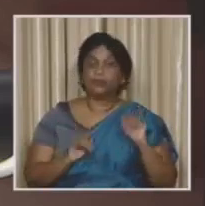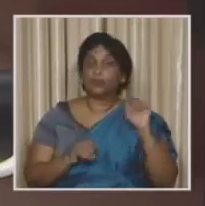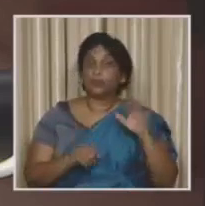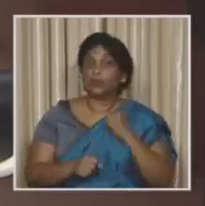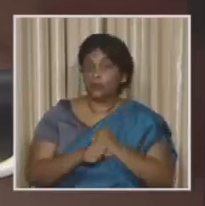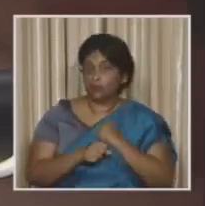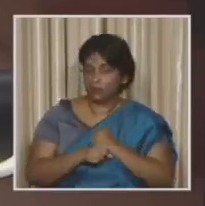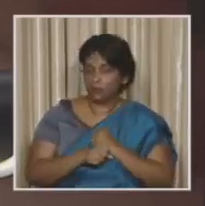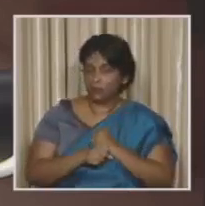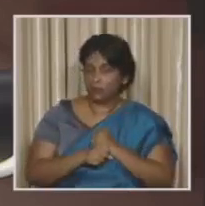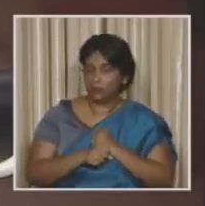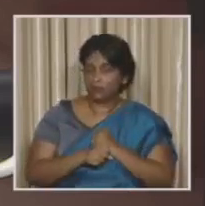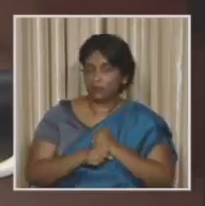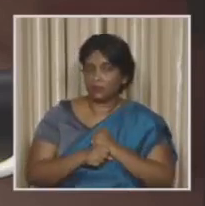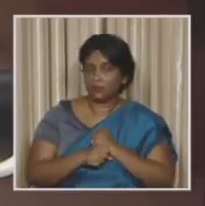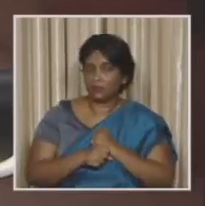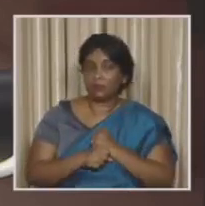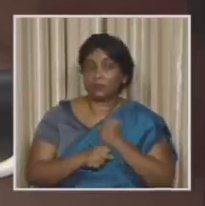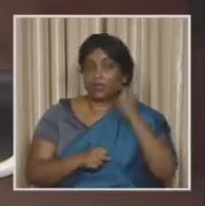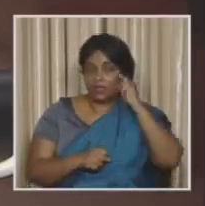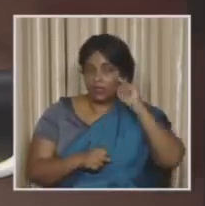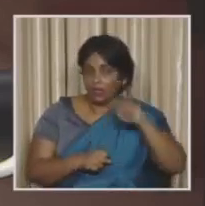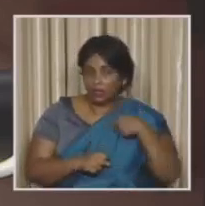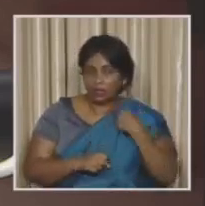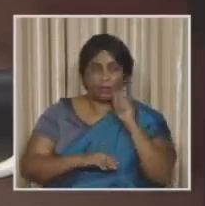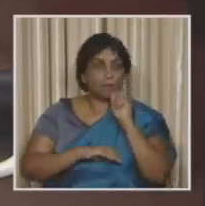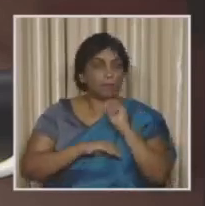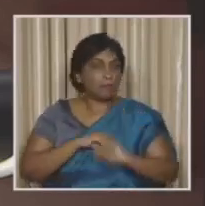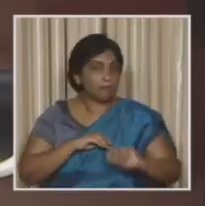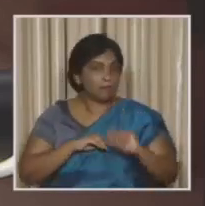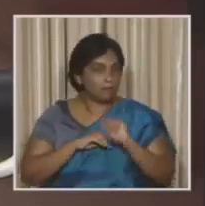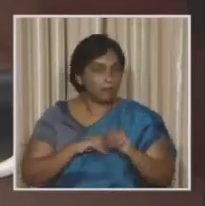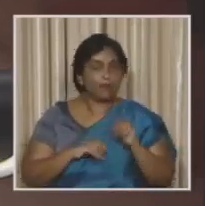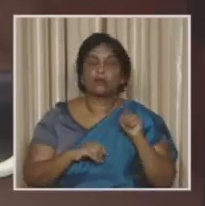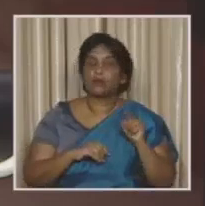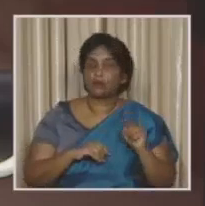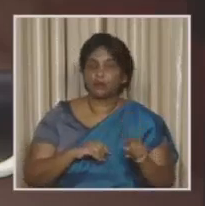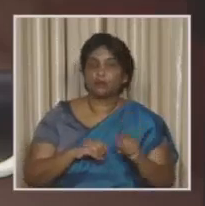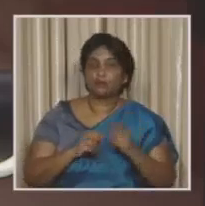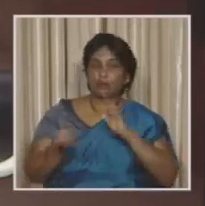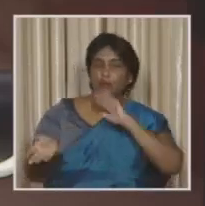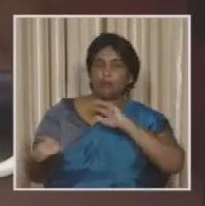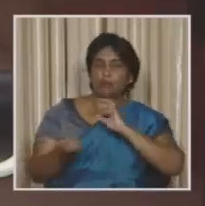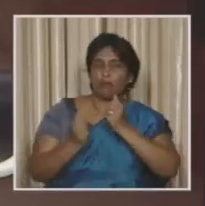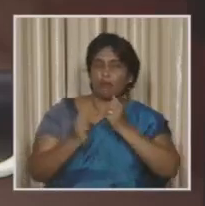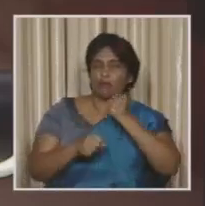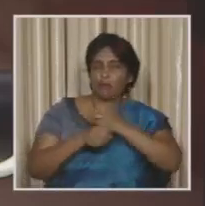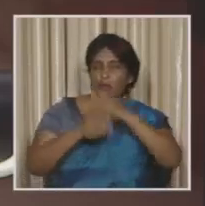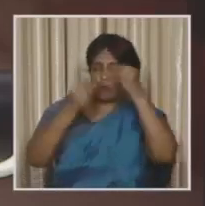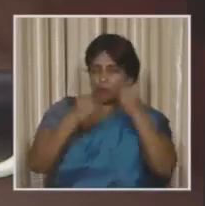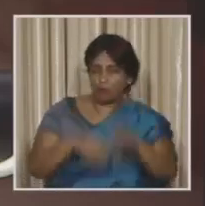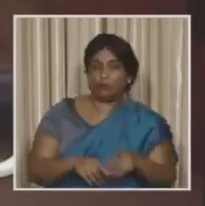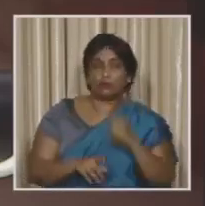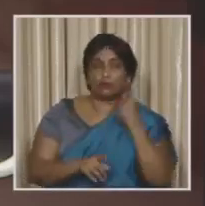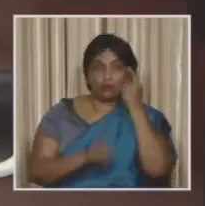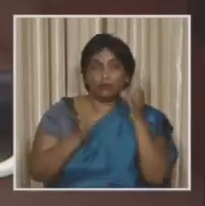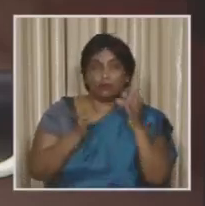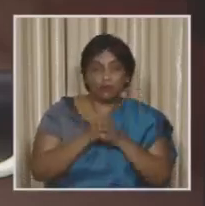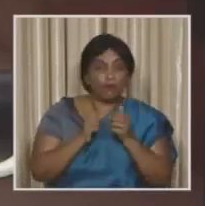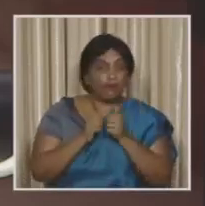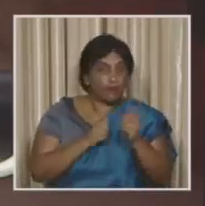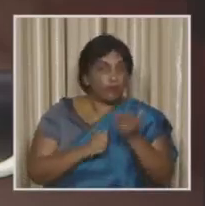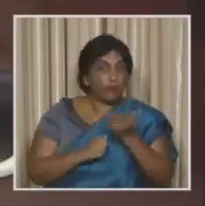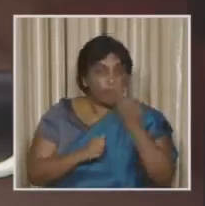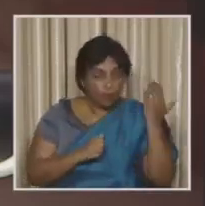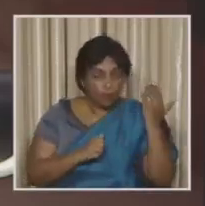Rajaya. Sita mata ama selusun kita perlahan demi mas sandha, budhiyan sekitar kati itu kalau